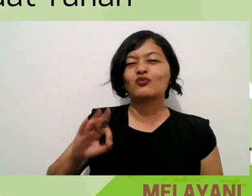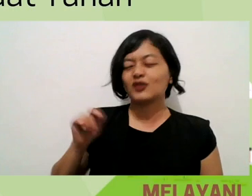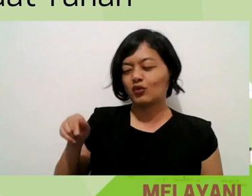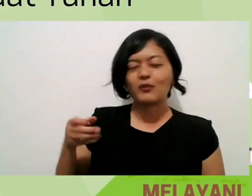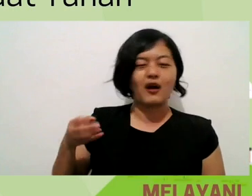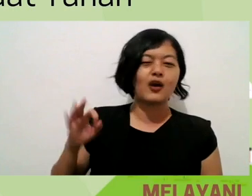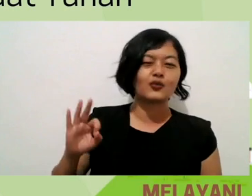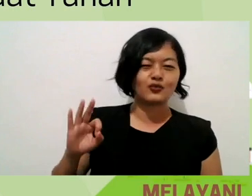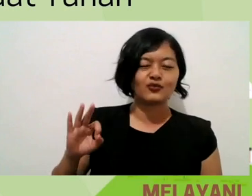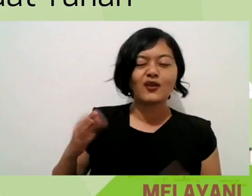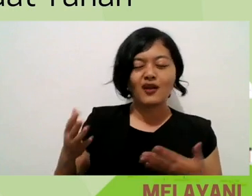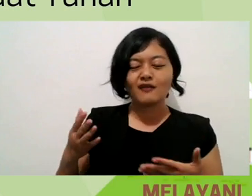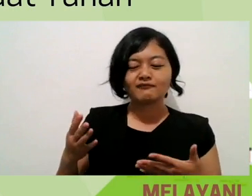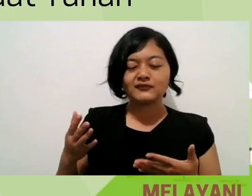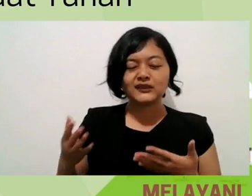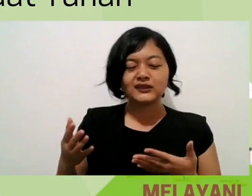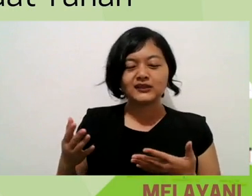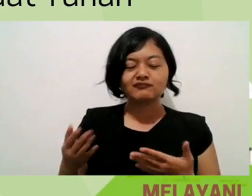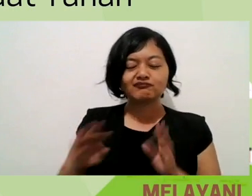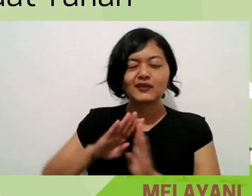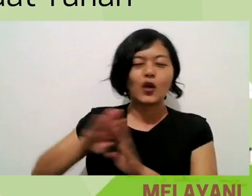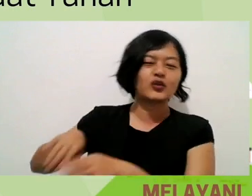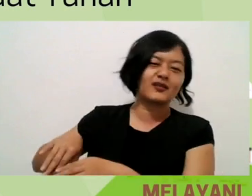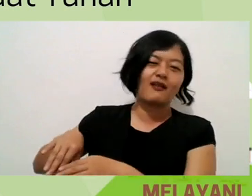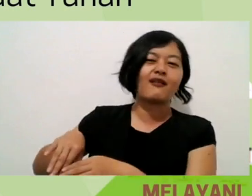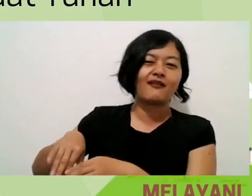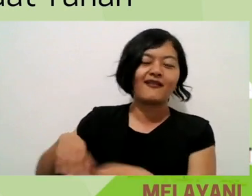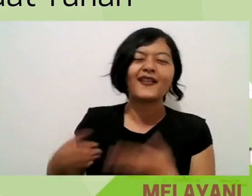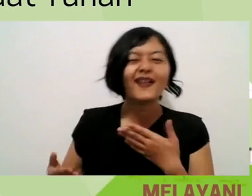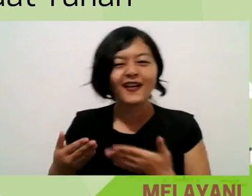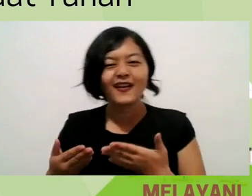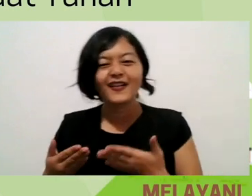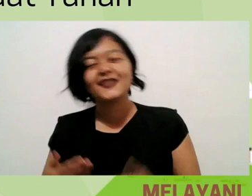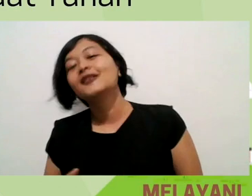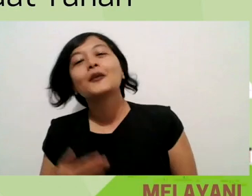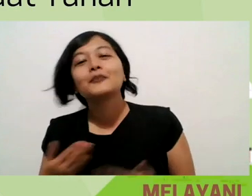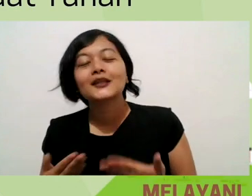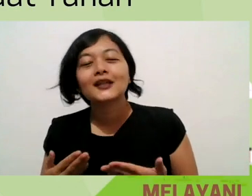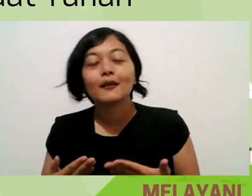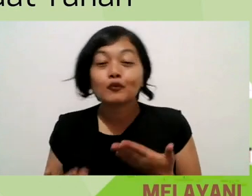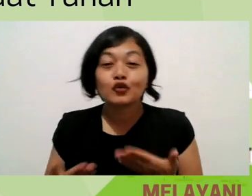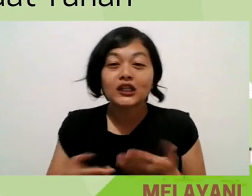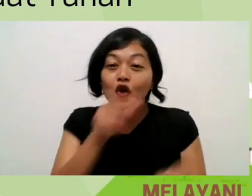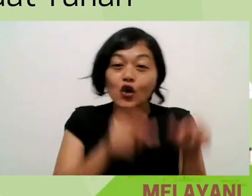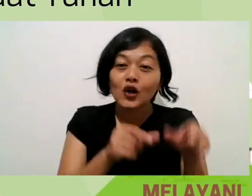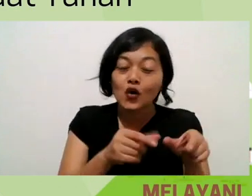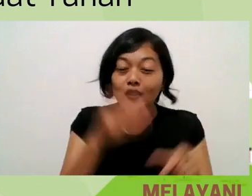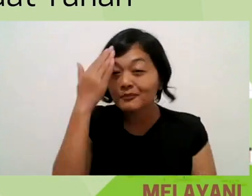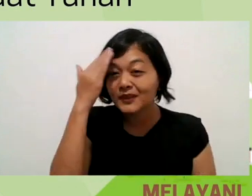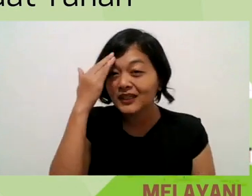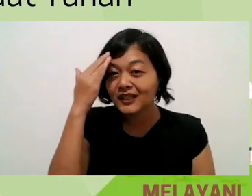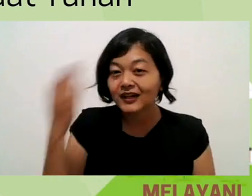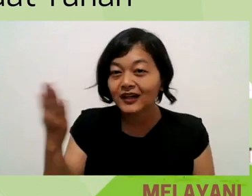karena mereka sudah merasa puas dengan pencapaiannya, atau karena mereka tidak percaya diri untuk mencapai hal